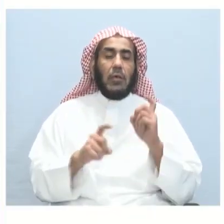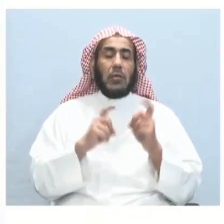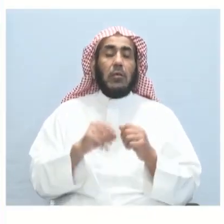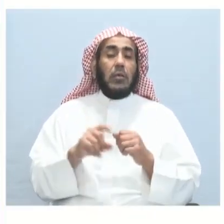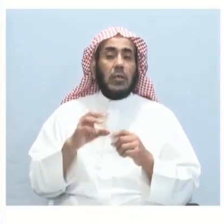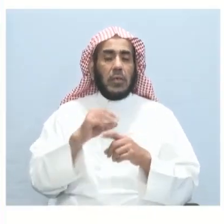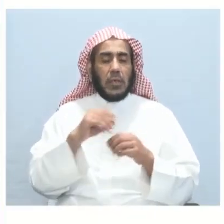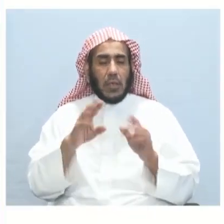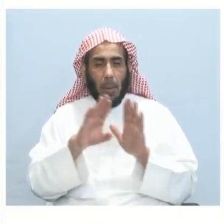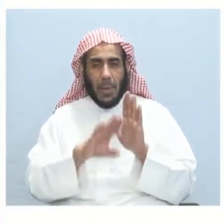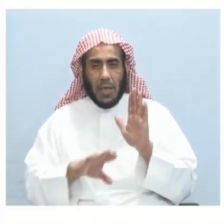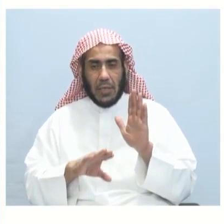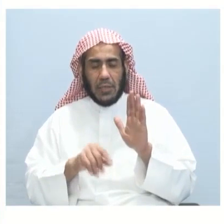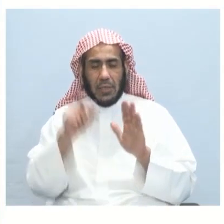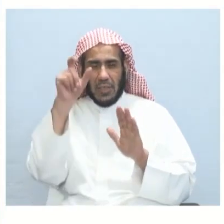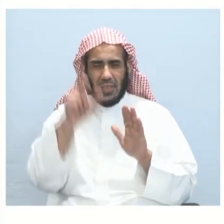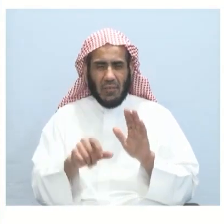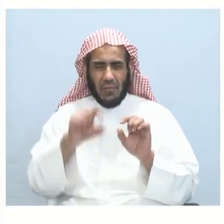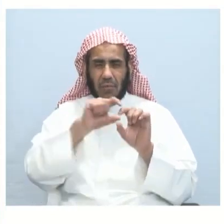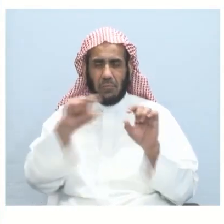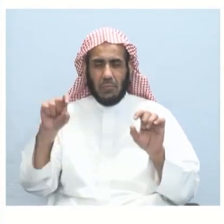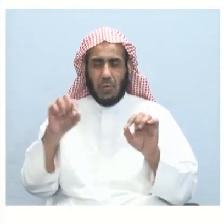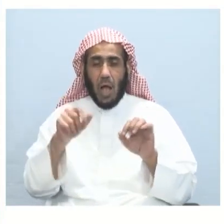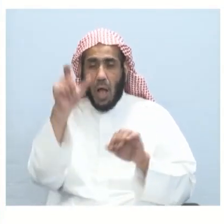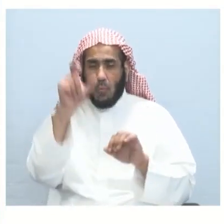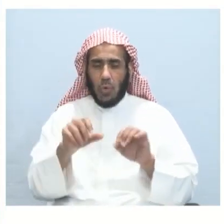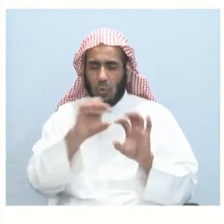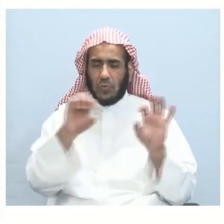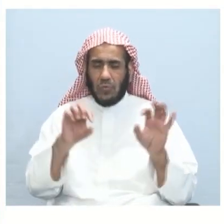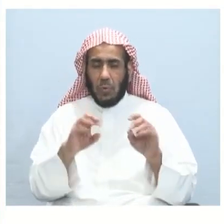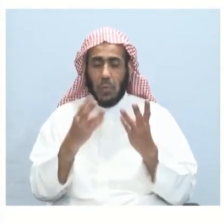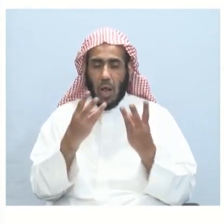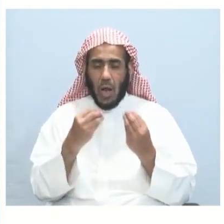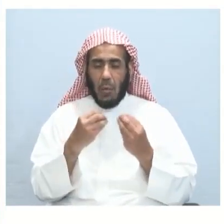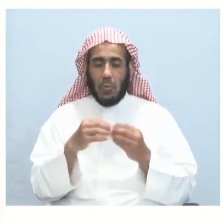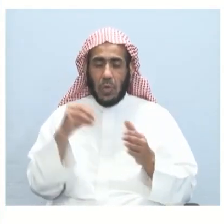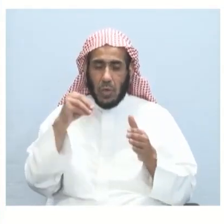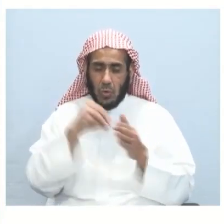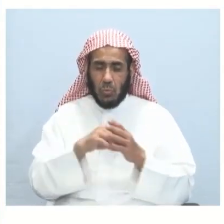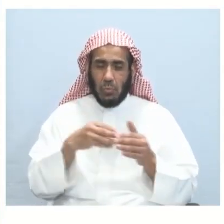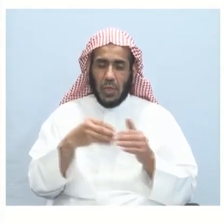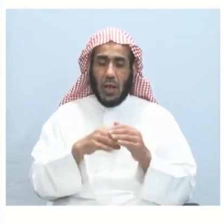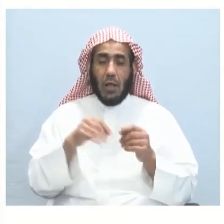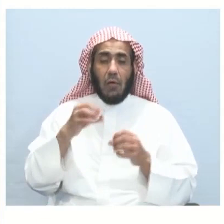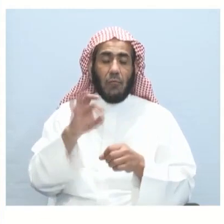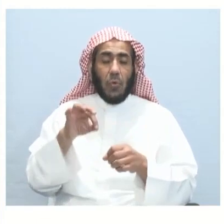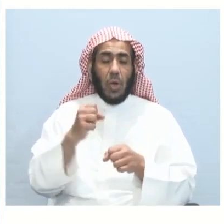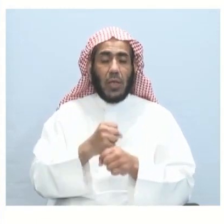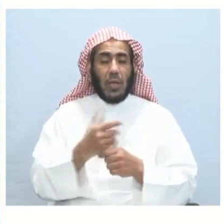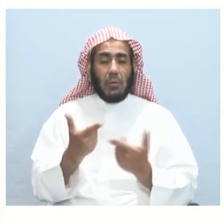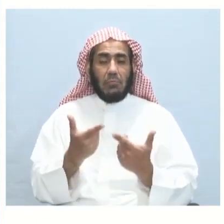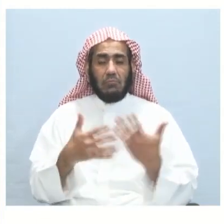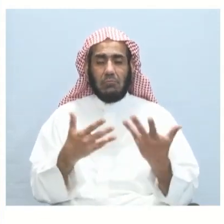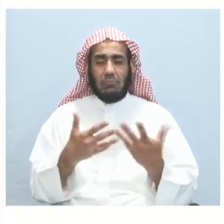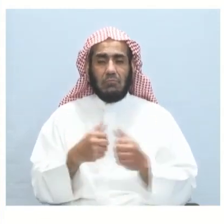سلسله البيانات هي صف او عمود من الارقام يتم ادخالها في ورقه العمل